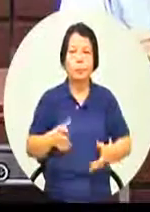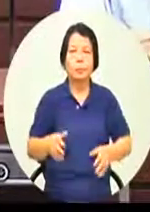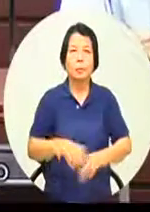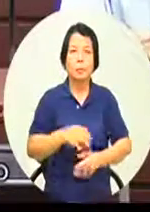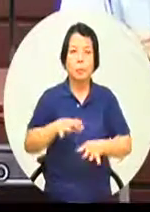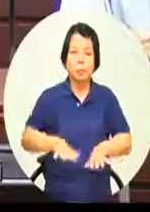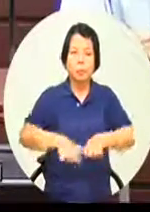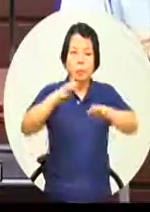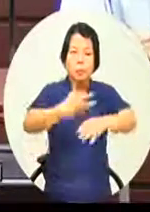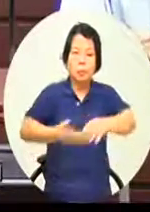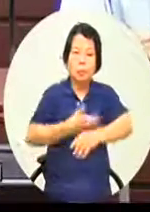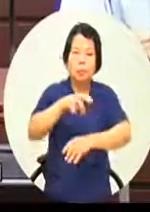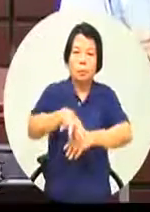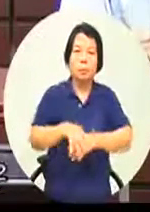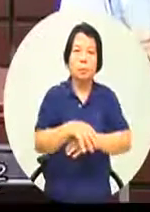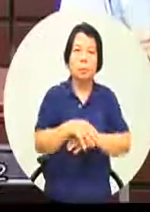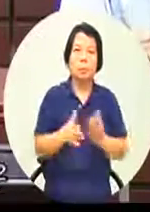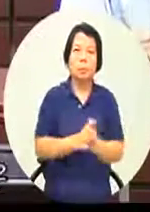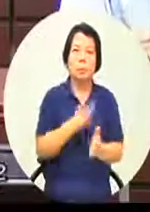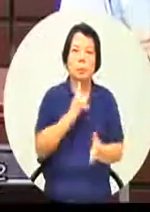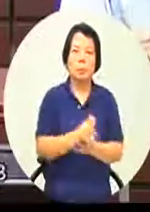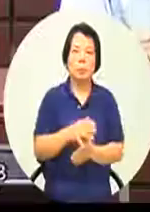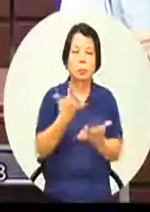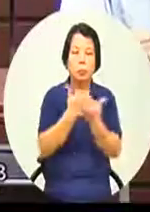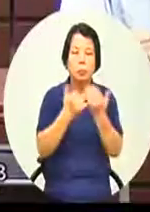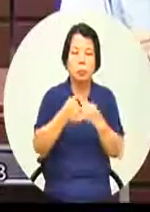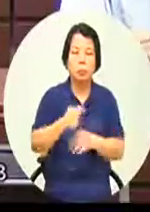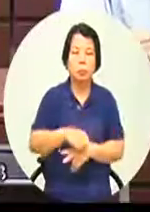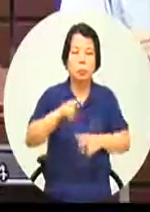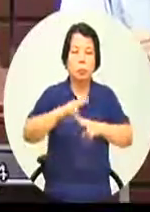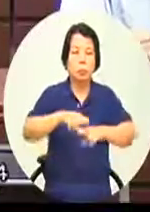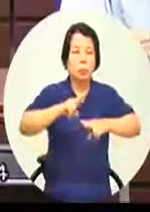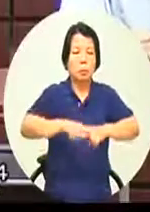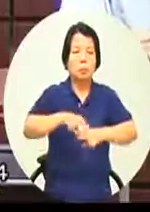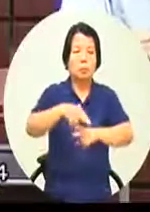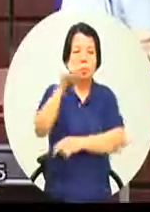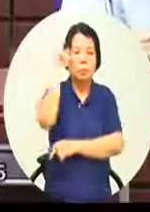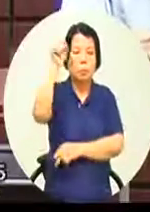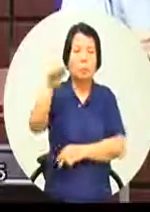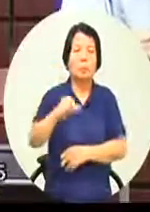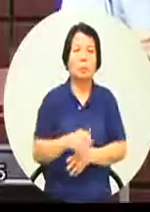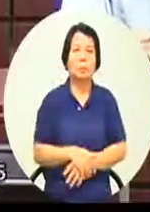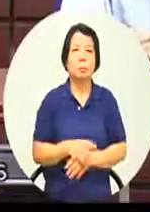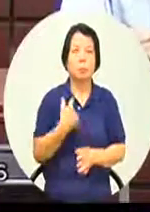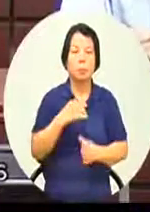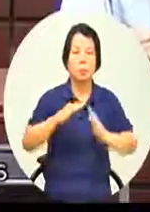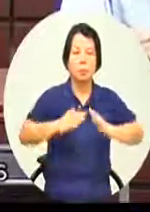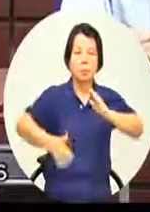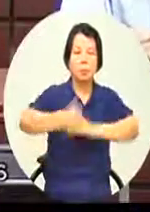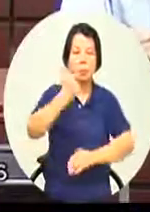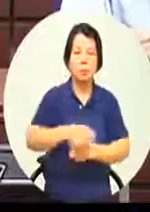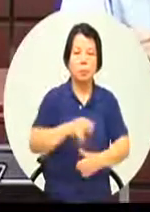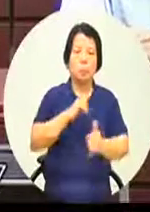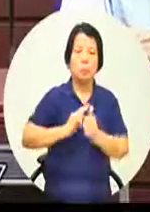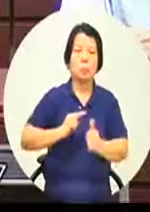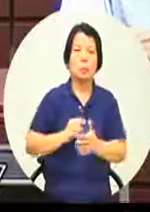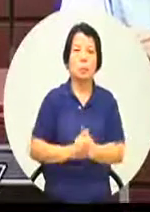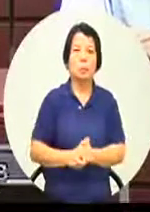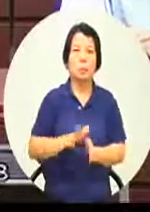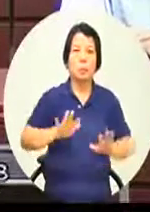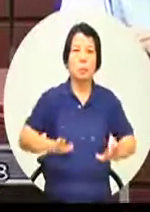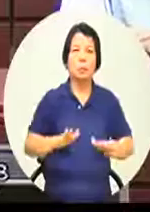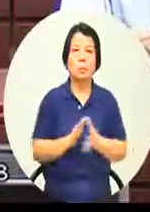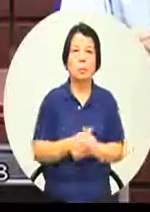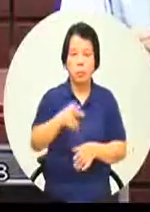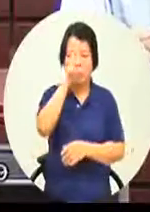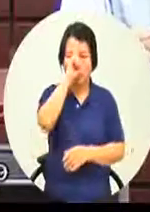里就静坐的一些学生呀，或者是人家代表，那我们在市长指示之下，我们今天